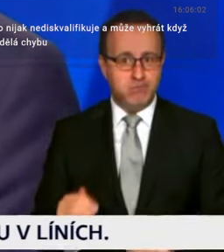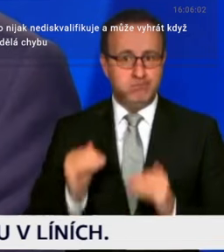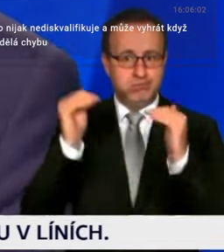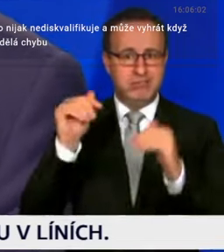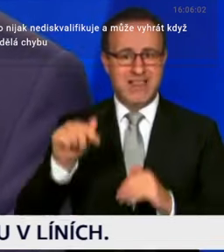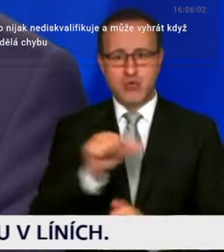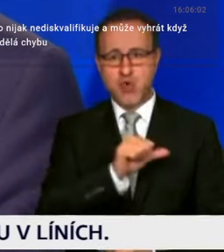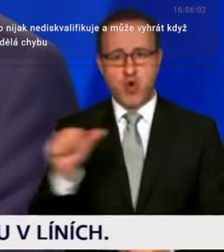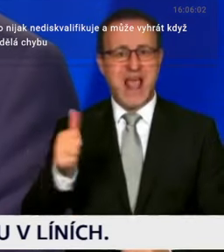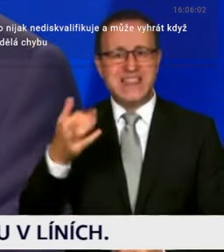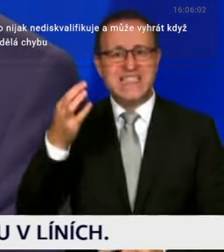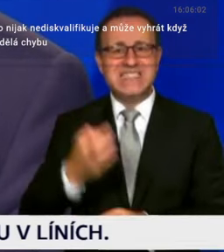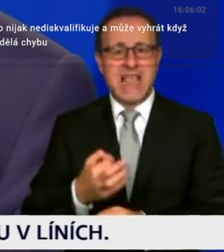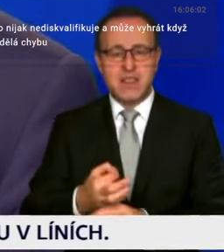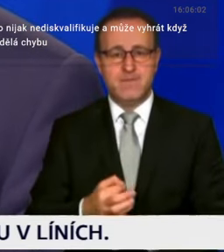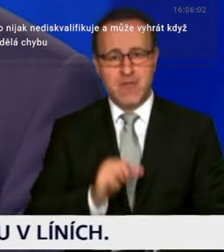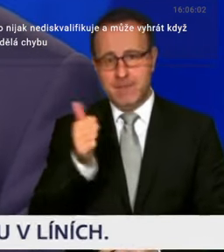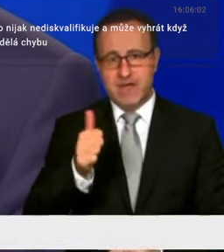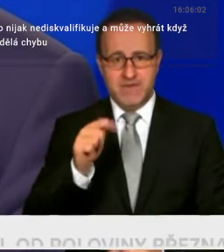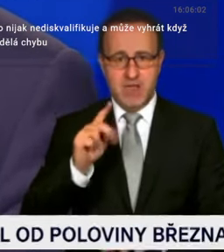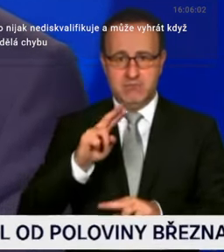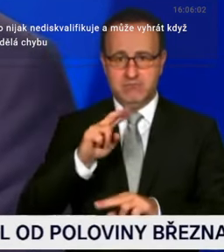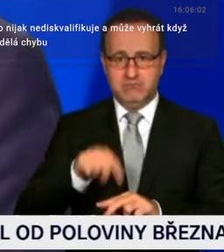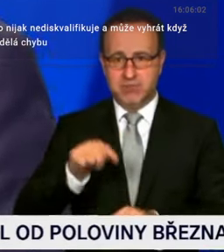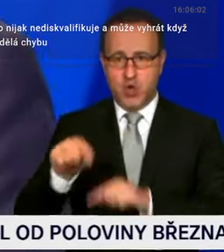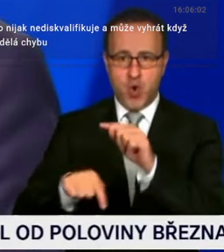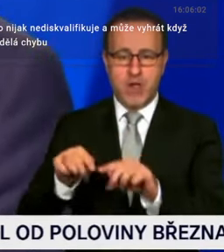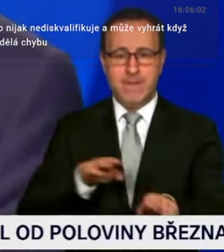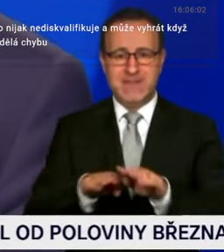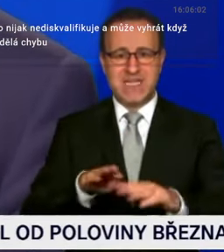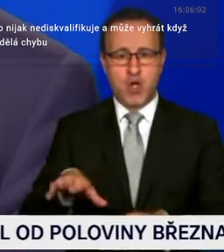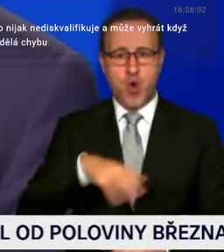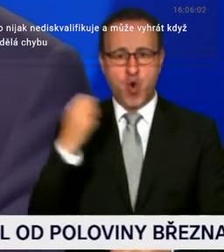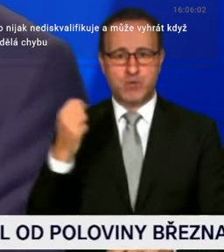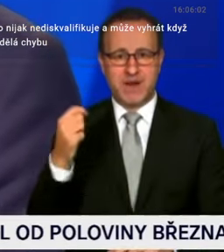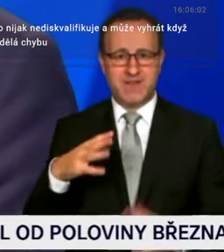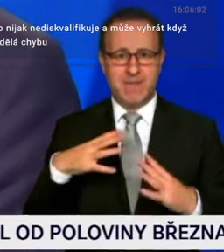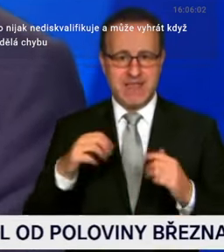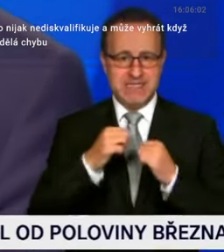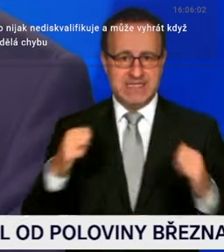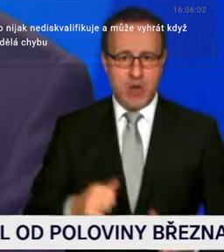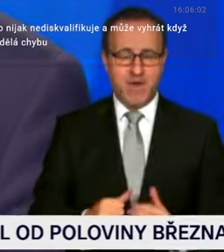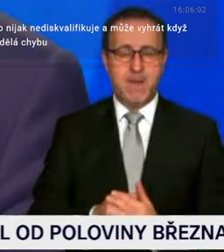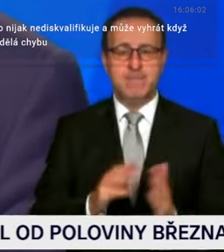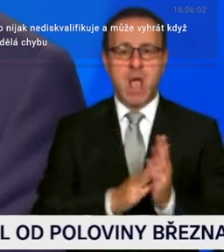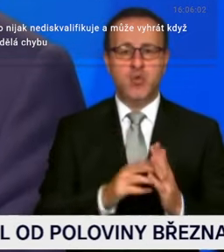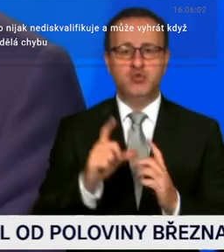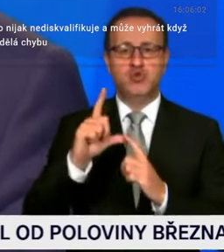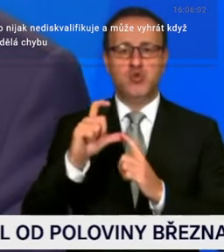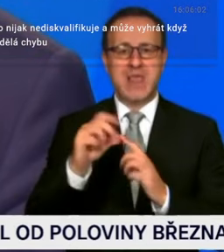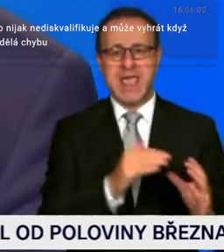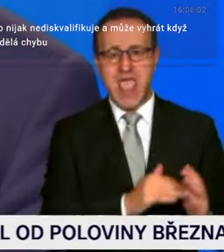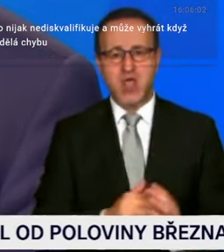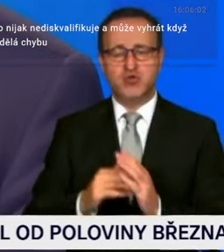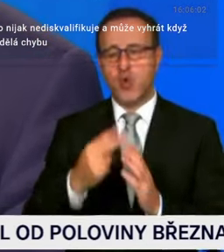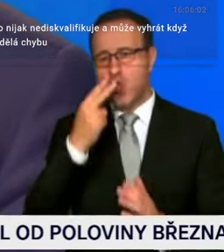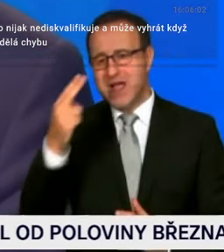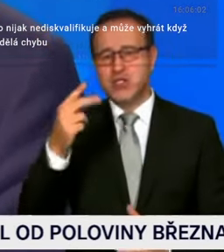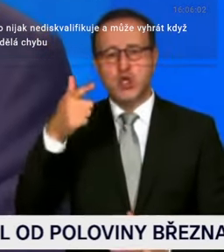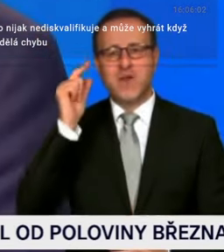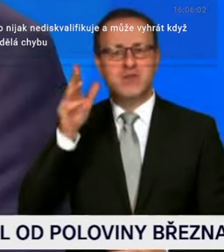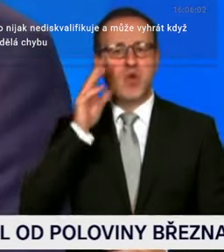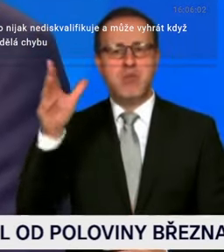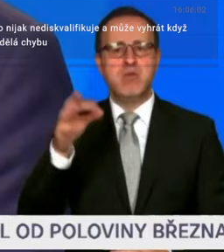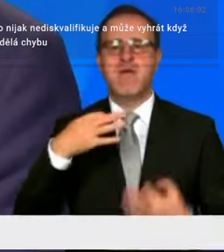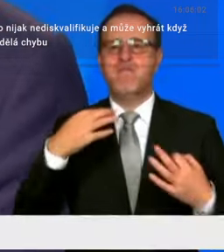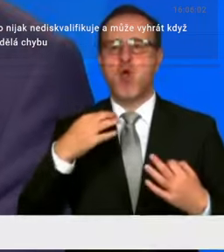rok ani len o cent to boli prvé kroky ministerky hospodárstva eh matuš šutaj Eštok prvý ukázal že Slovensko už nebude korzom pre migrantov A takto